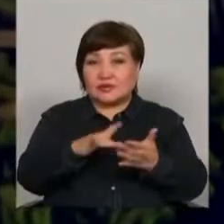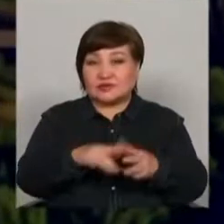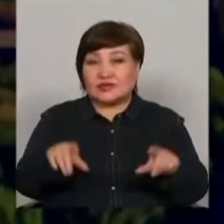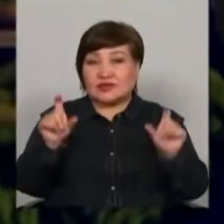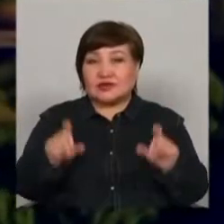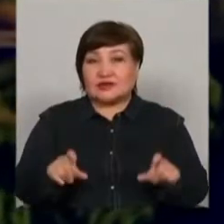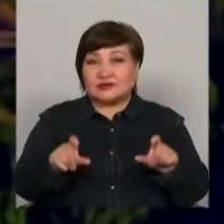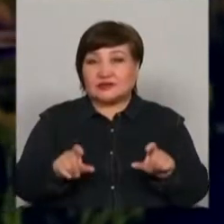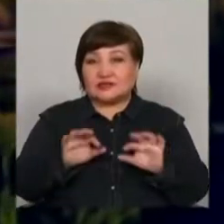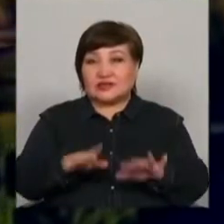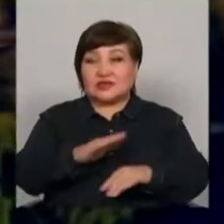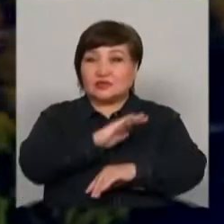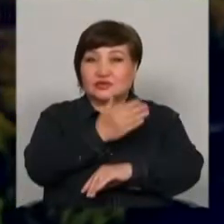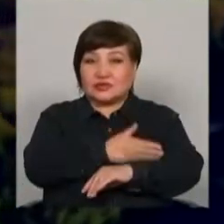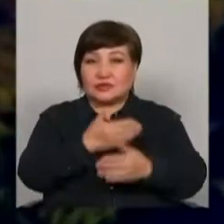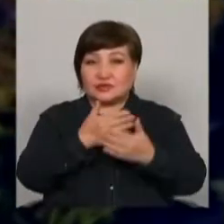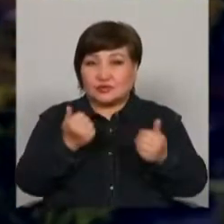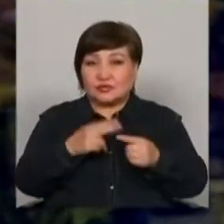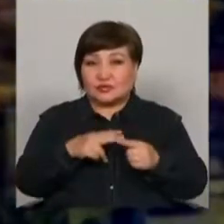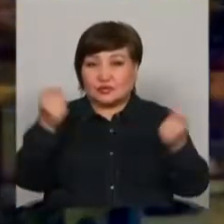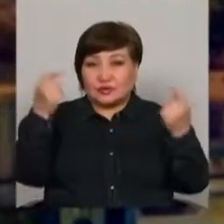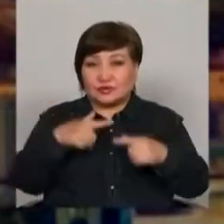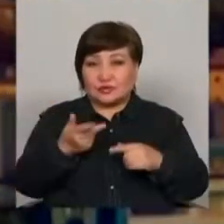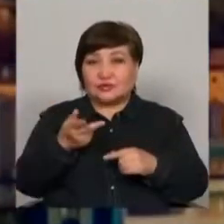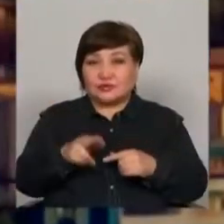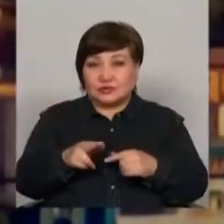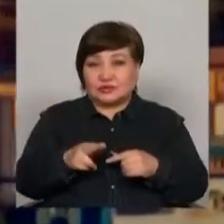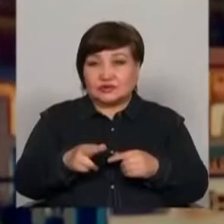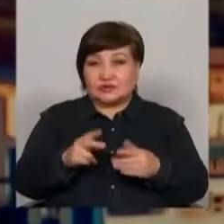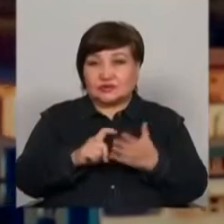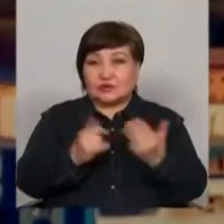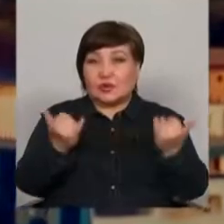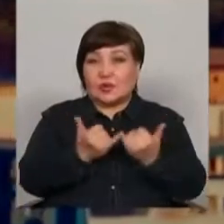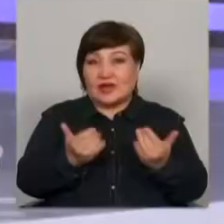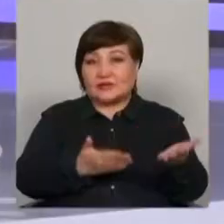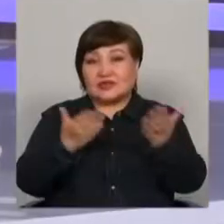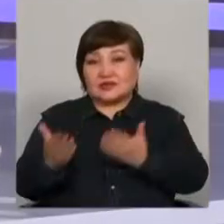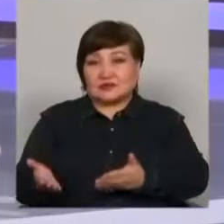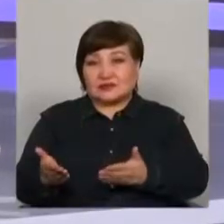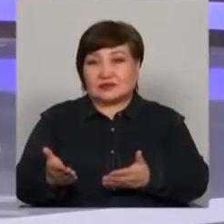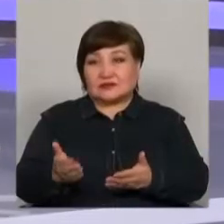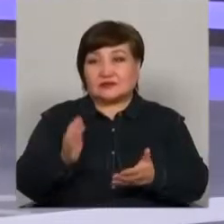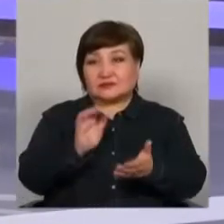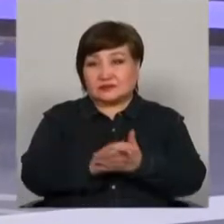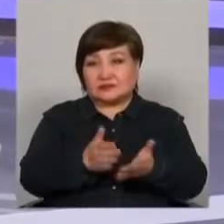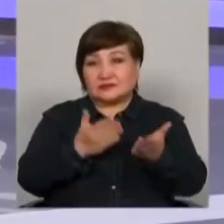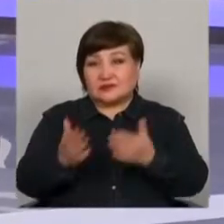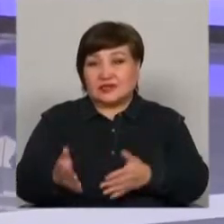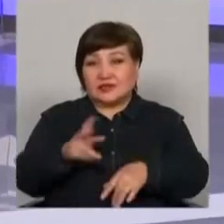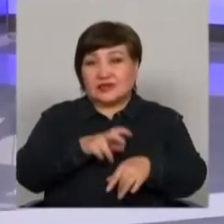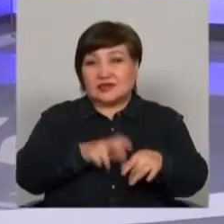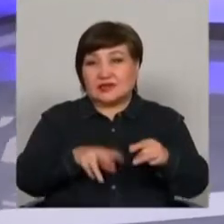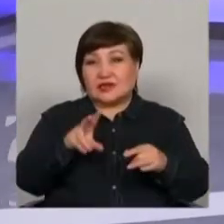шаралары күшейтіле ме? Бұл туралы білу үшін студияға қонағымызды шақырдық. Таныс болыңыздар. Дәрігер пульмонолог